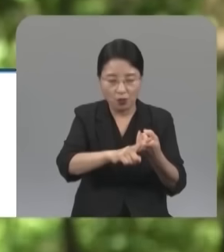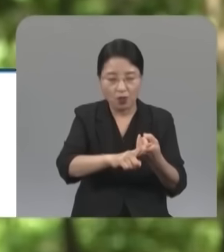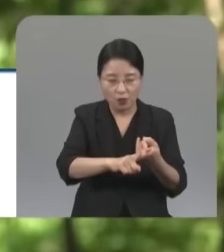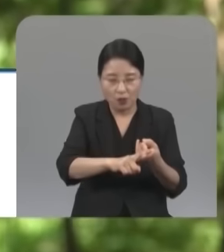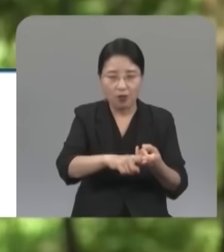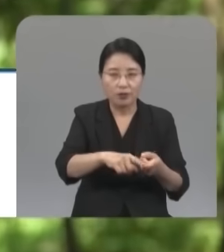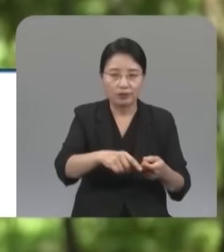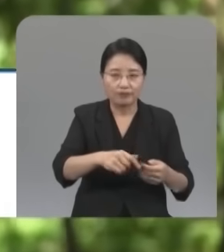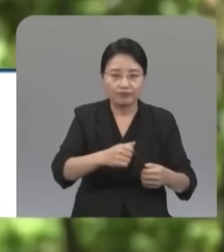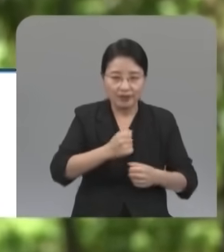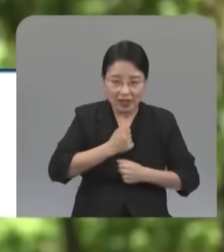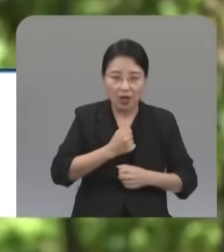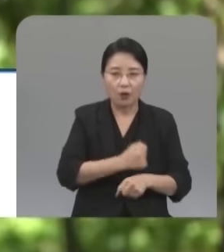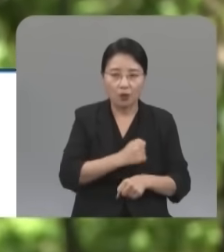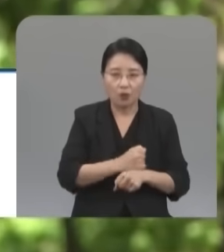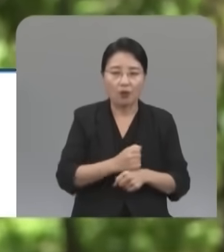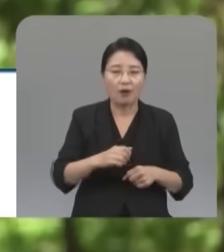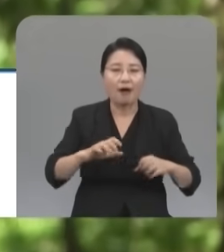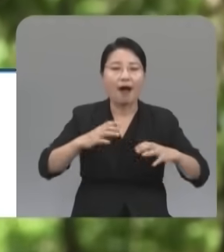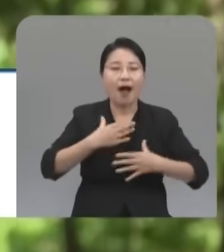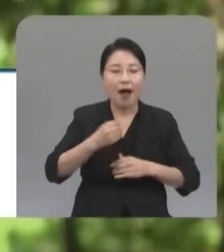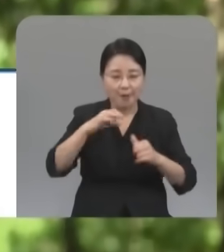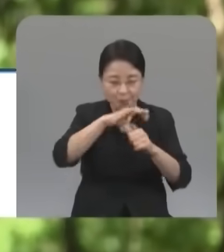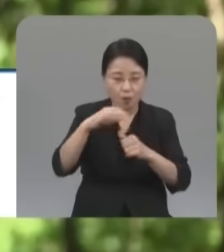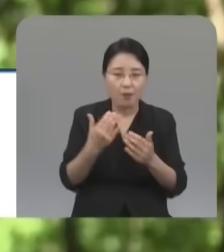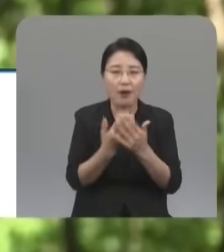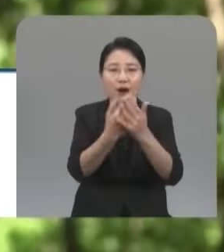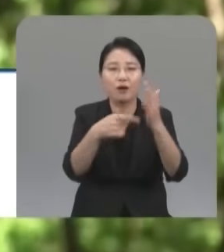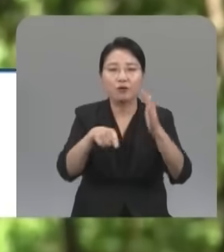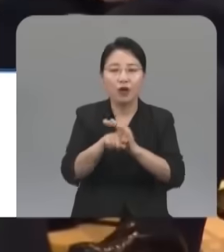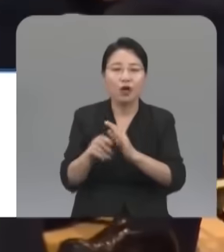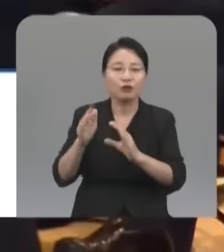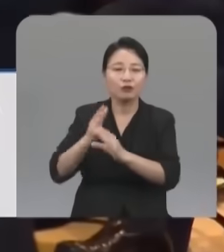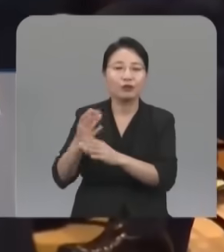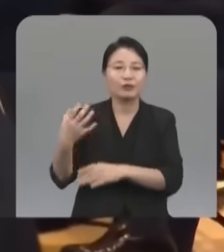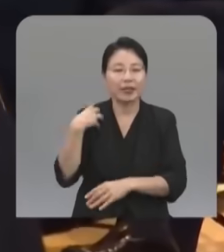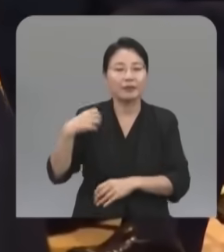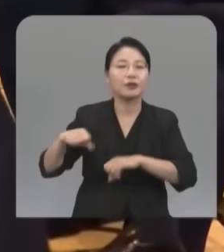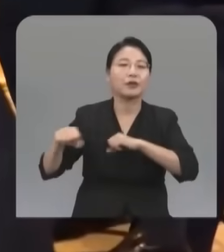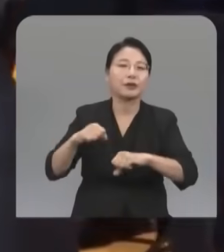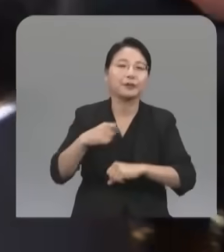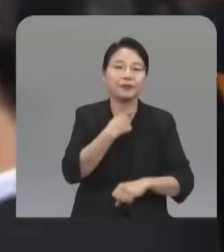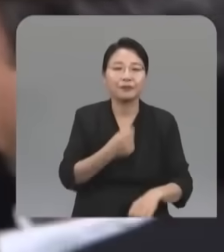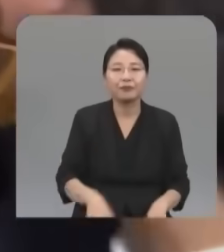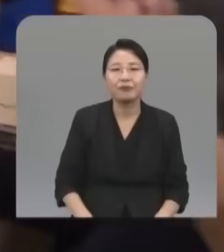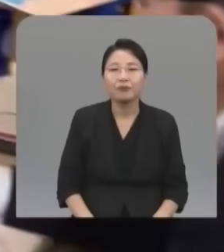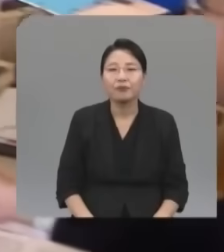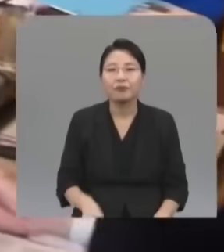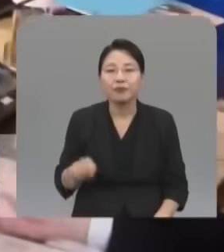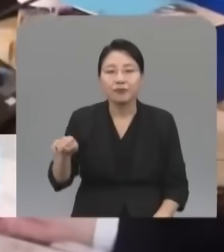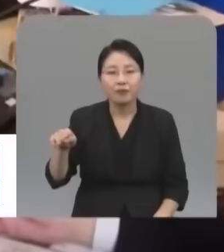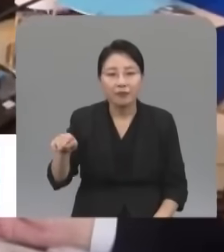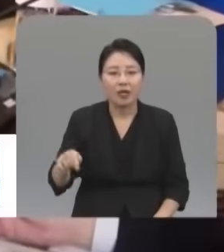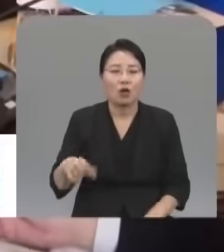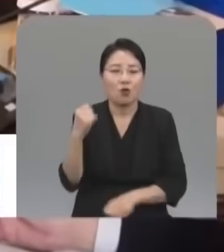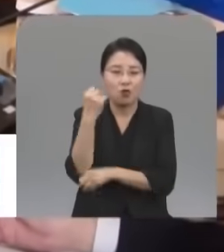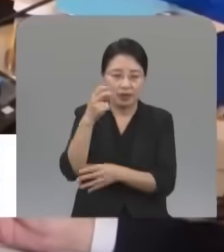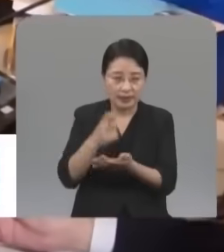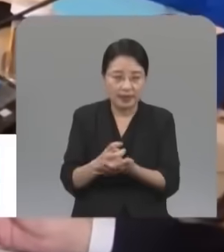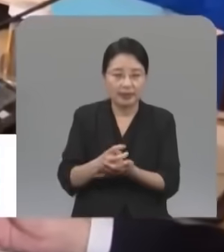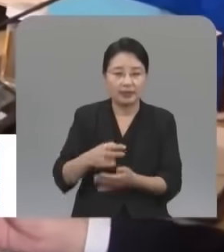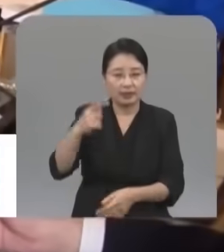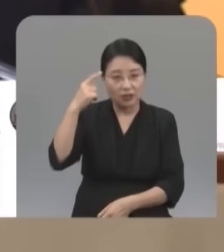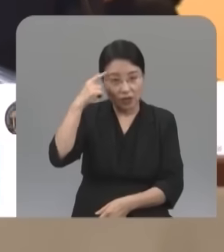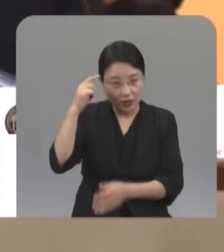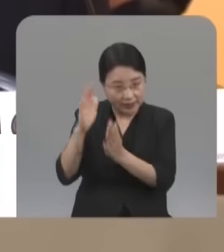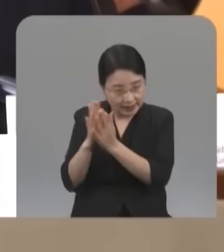안보와 번영을 위해 중심적 역할을 수행할 것을. 캠프 데이비드 원칙과 정신, 3자 협의에